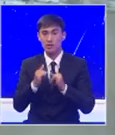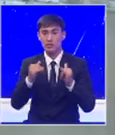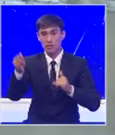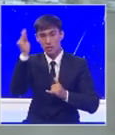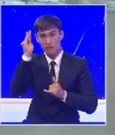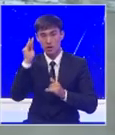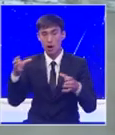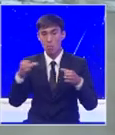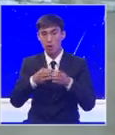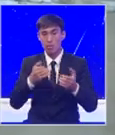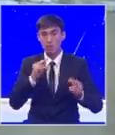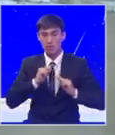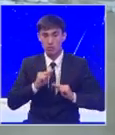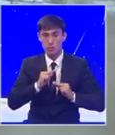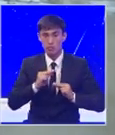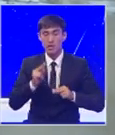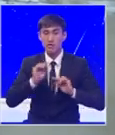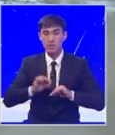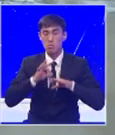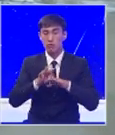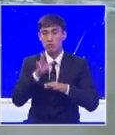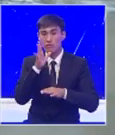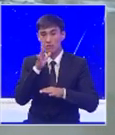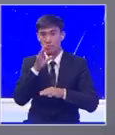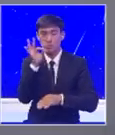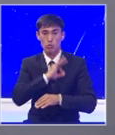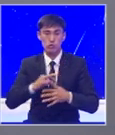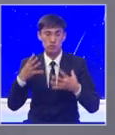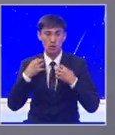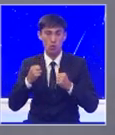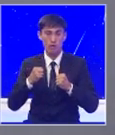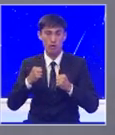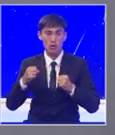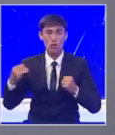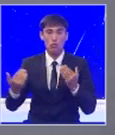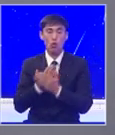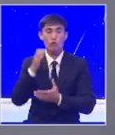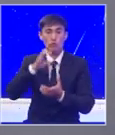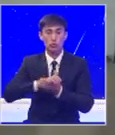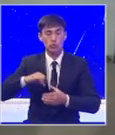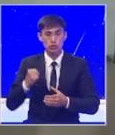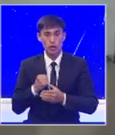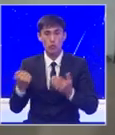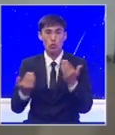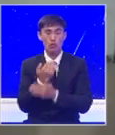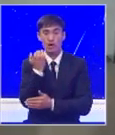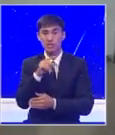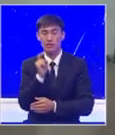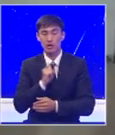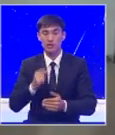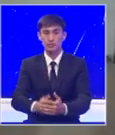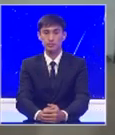навыков командного взаимодействия. Дети проводят время с пользой для здоровья, заводят новых друзей, приобретают новые качества